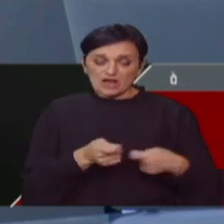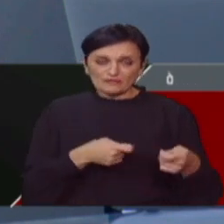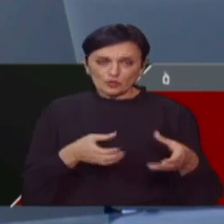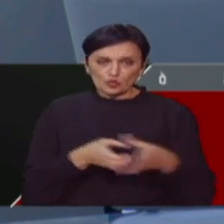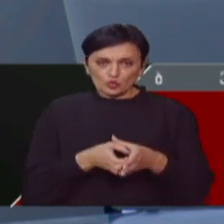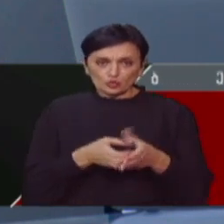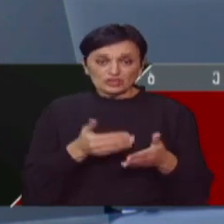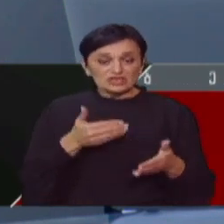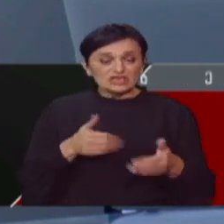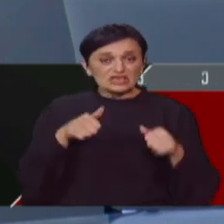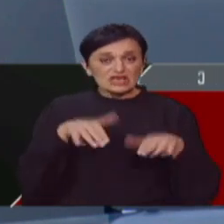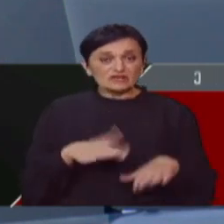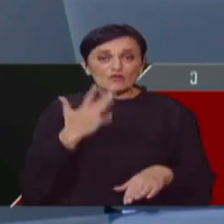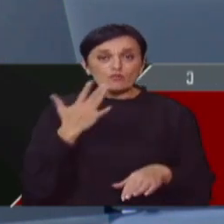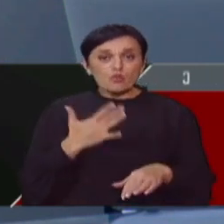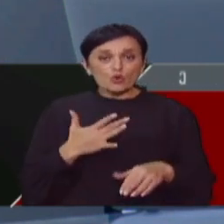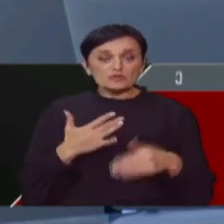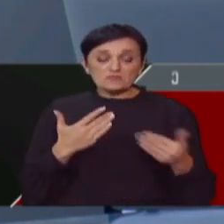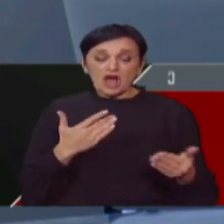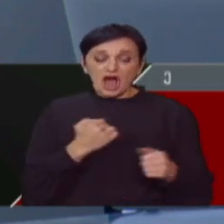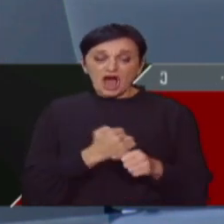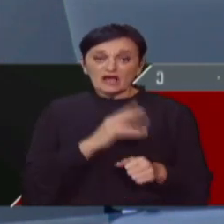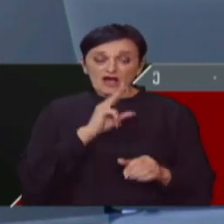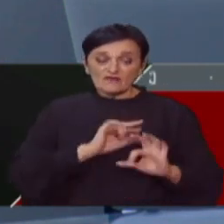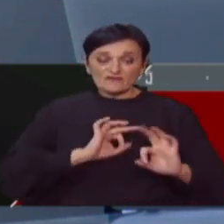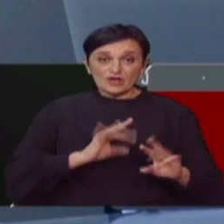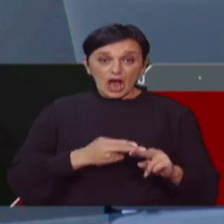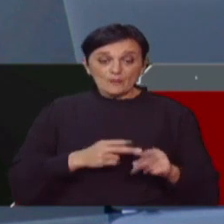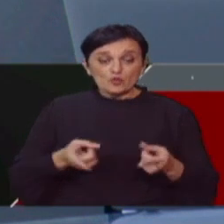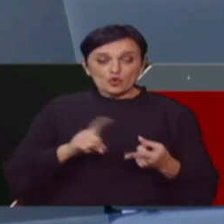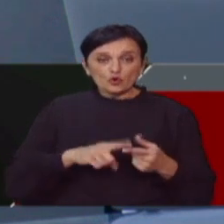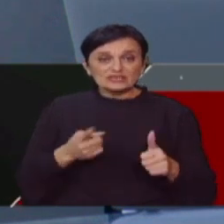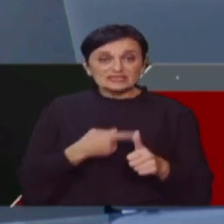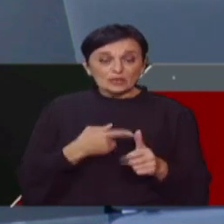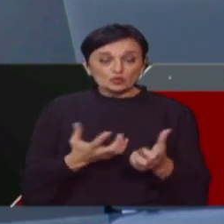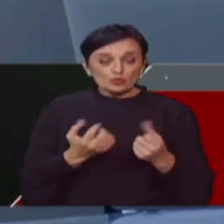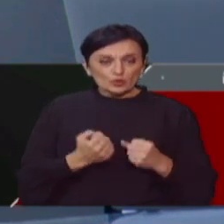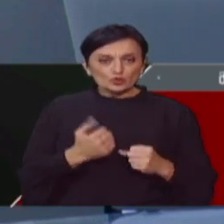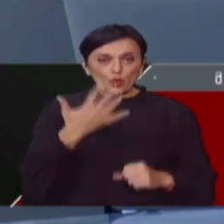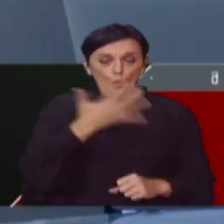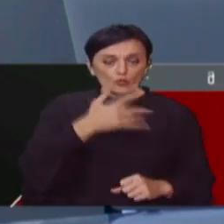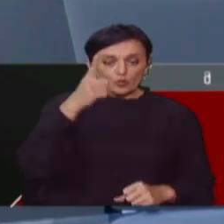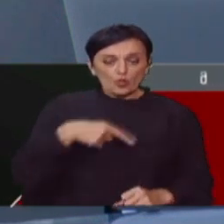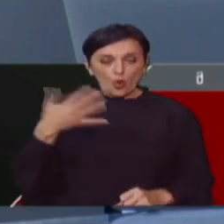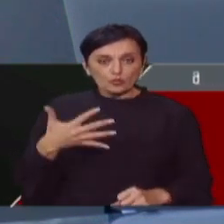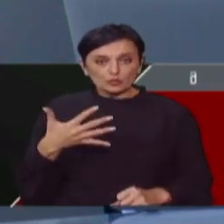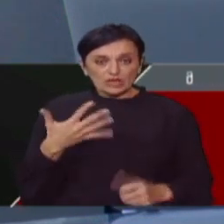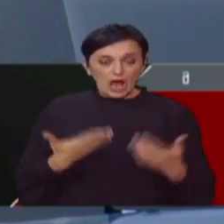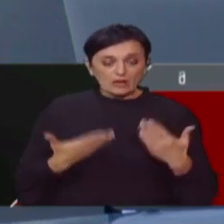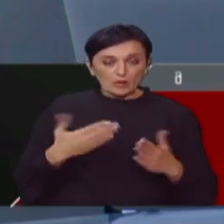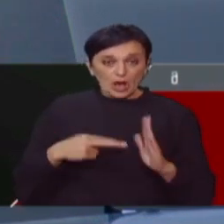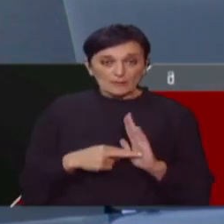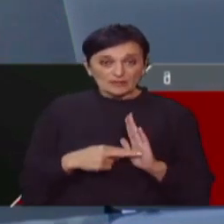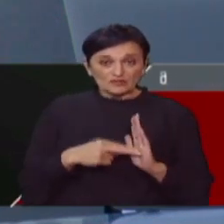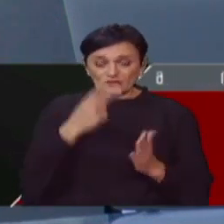რომელიც მანამდე გადაწყვეტილების პოლიტიკურ მხარეზე აკეთებდა აქცენტს და ამ კონტექსტში სტატუსის მიღების შანსს 50-50-ზე ალბათობით